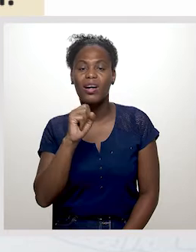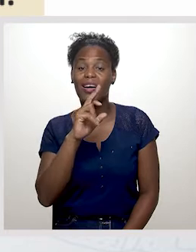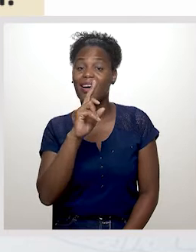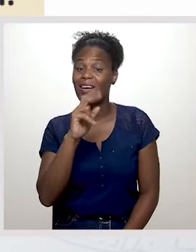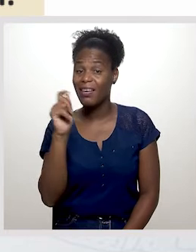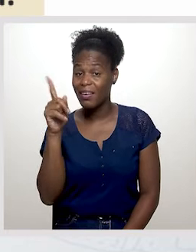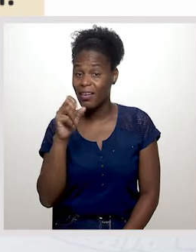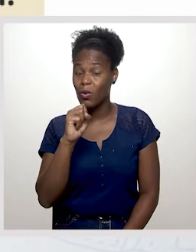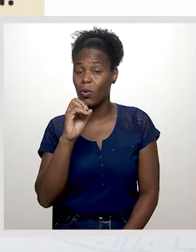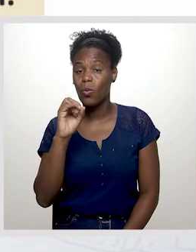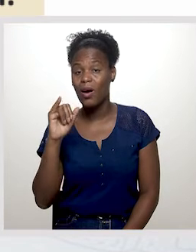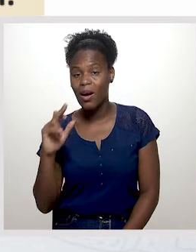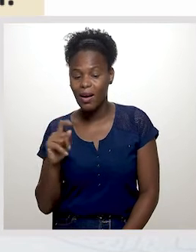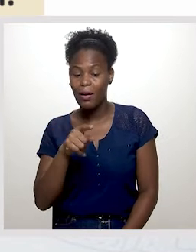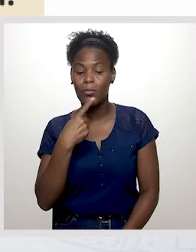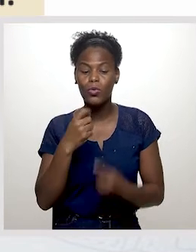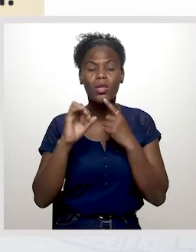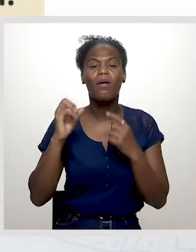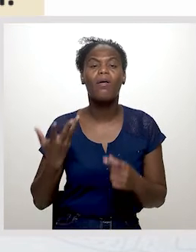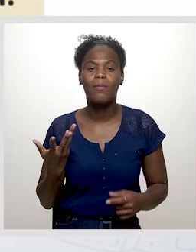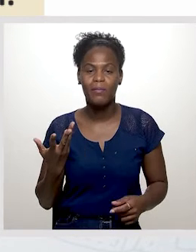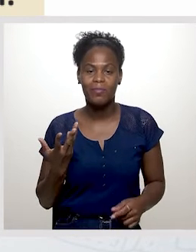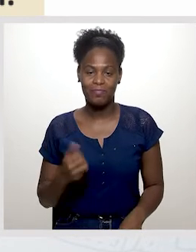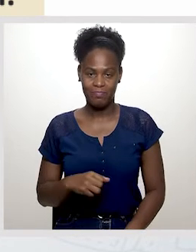Grégoire? Ici, la question est quand?